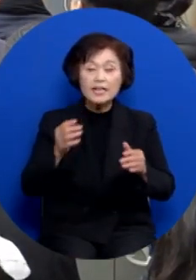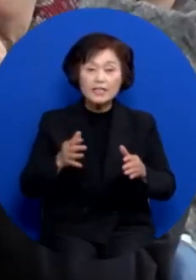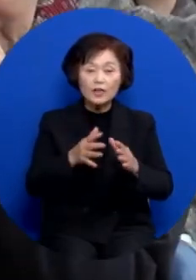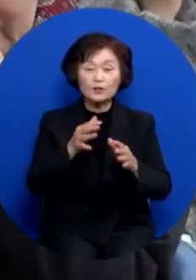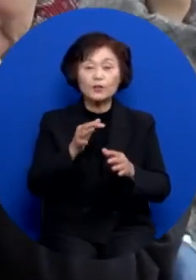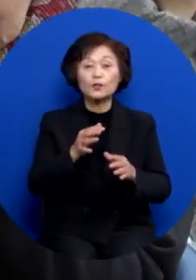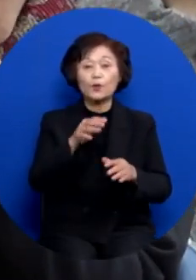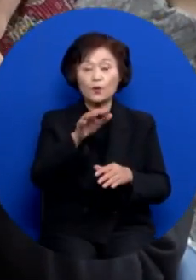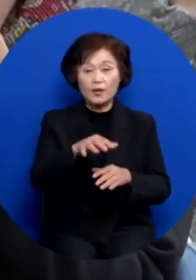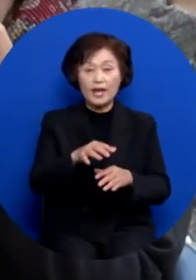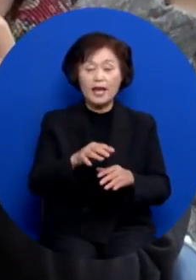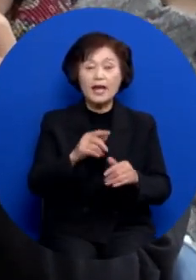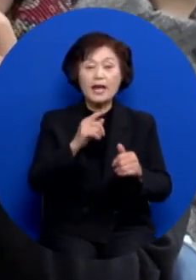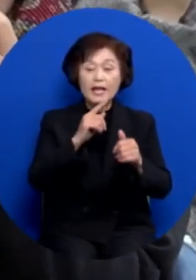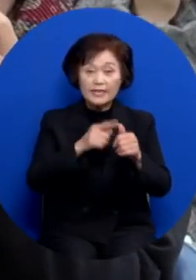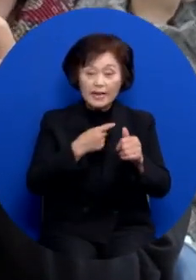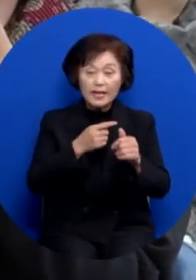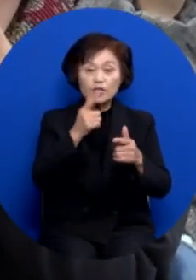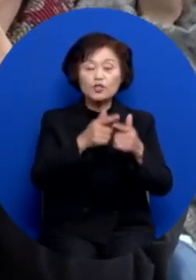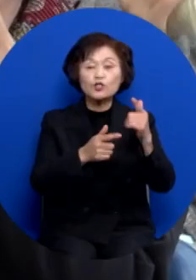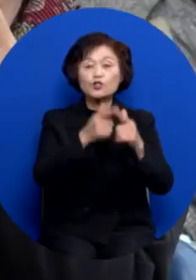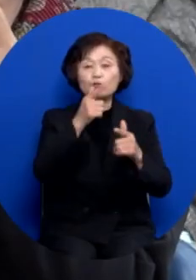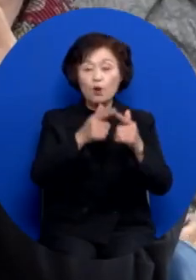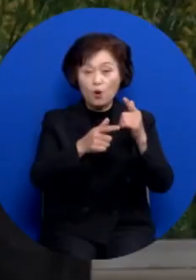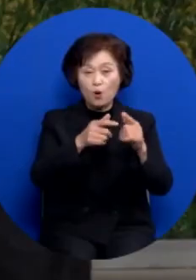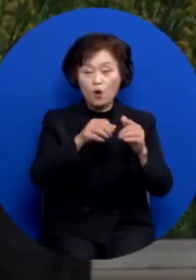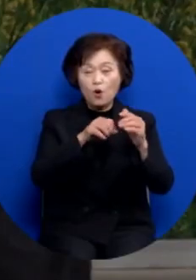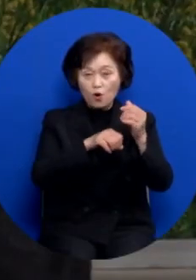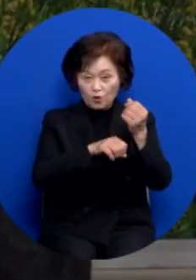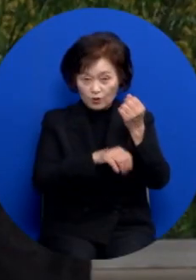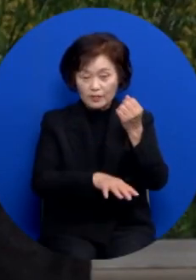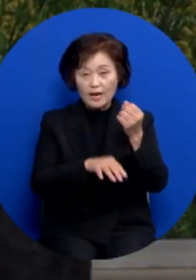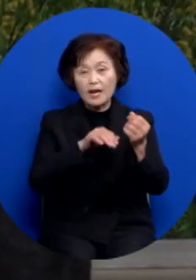하이패밀리 자연 장지에서 수목장으로 치러졌습니다 시면서 그